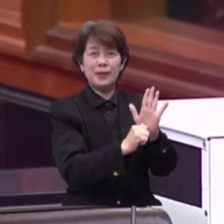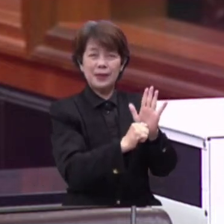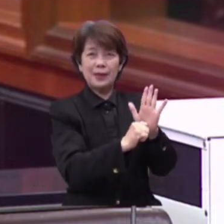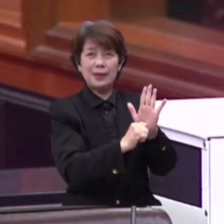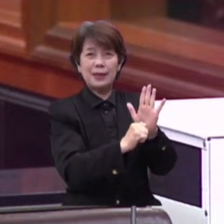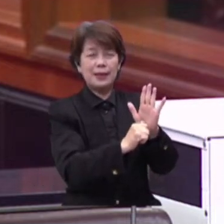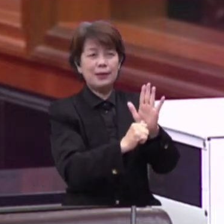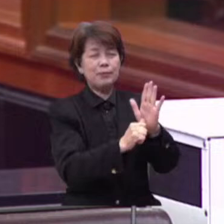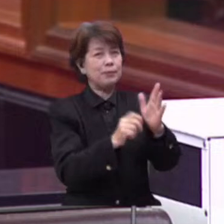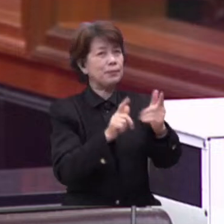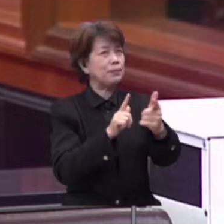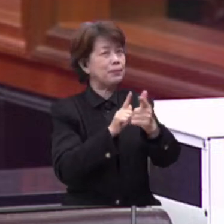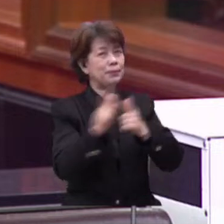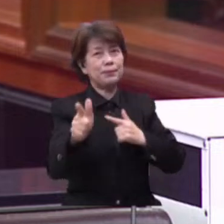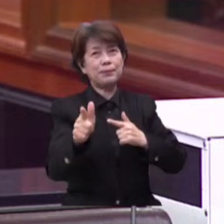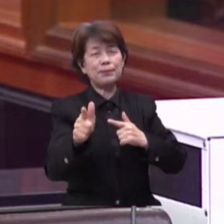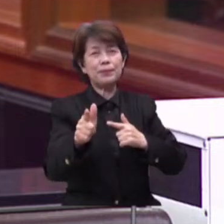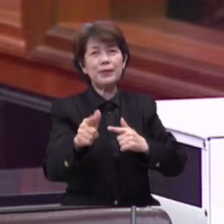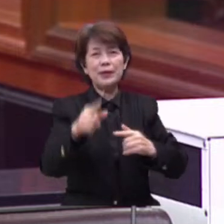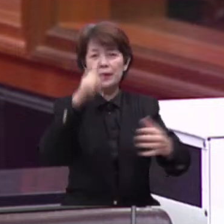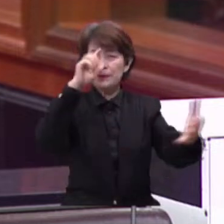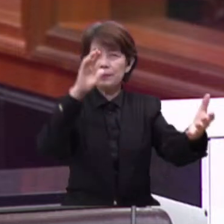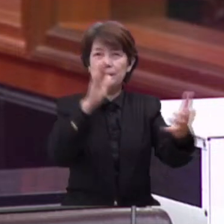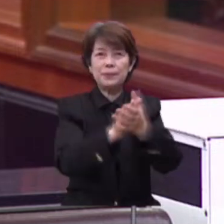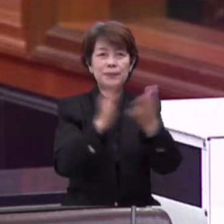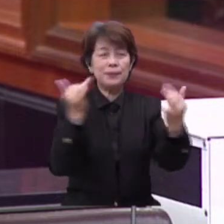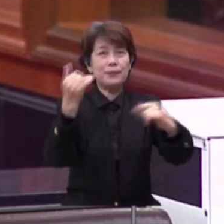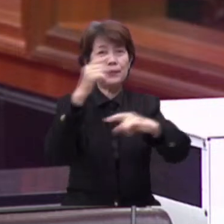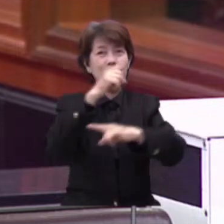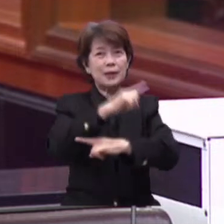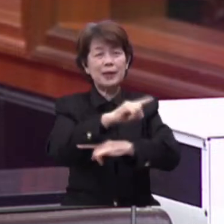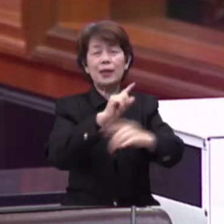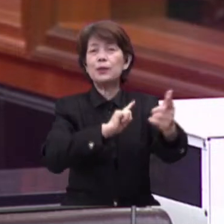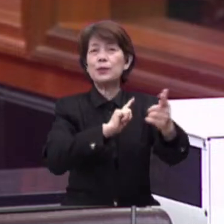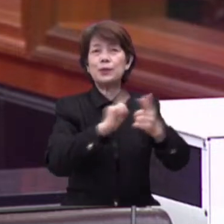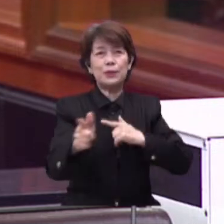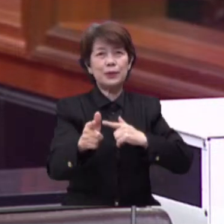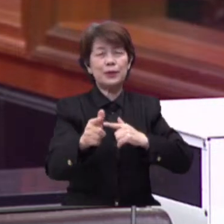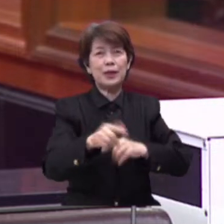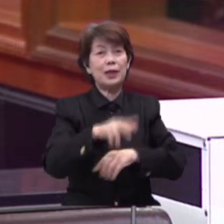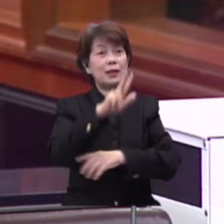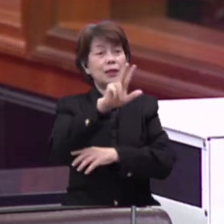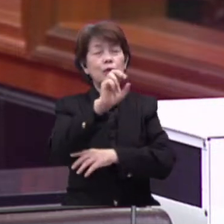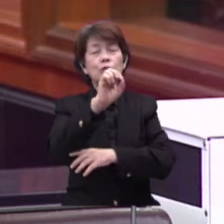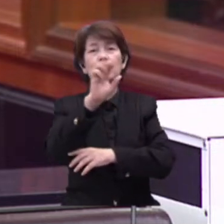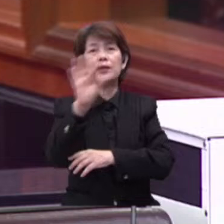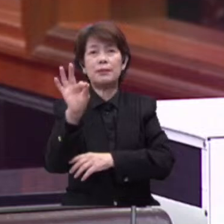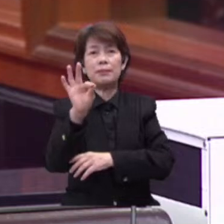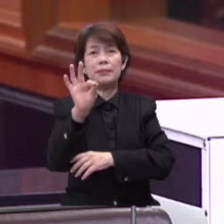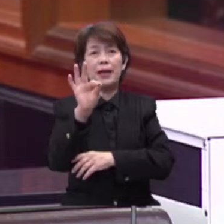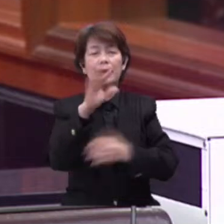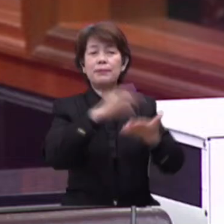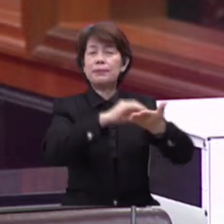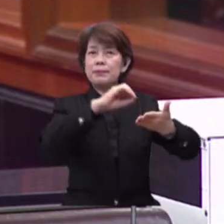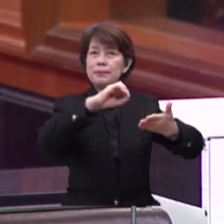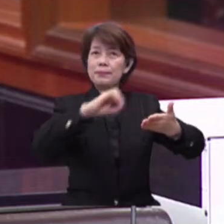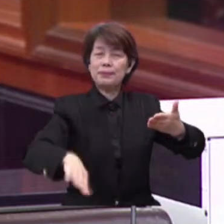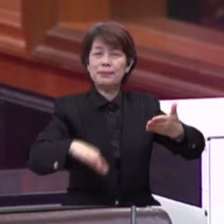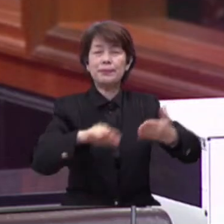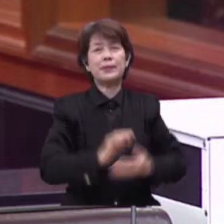meluluskan yang saya percaya kita akan luruskan pada hari ini yaitu 309 akan ditiadakan